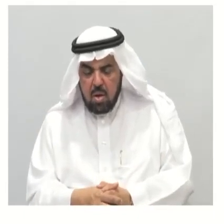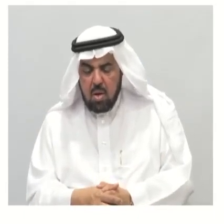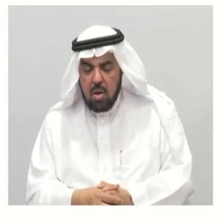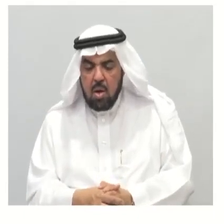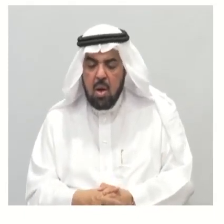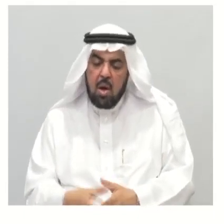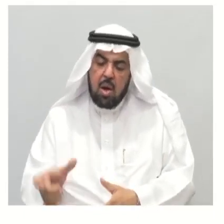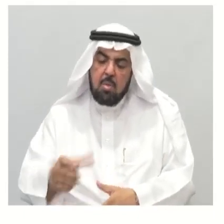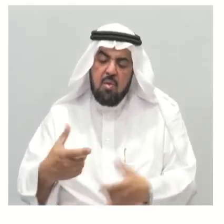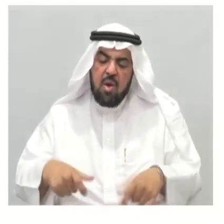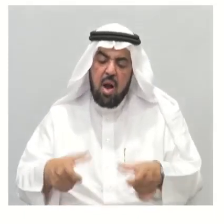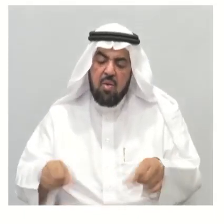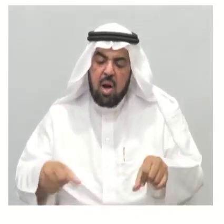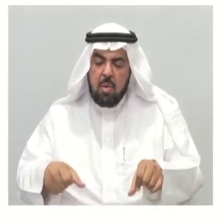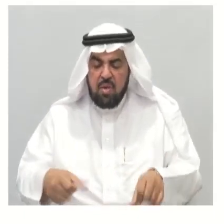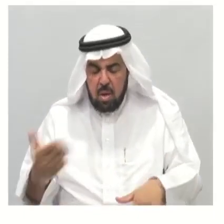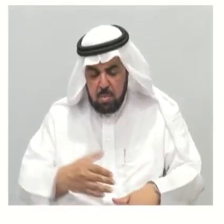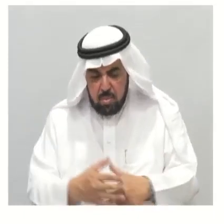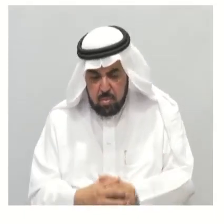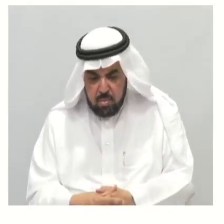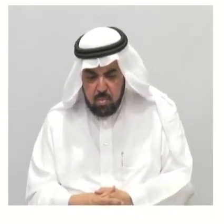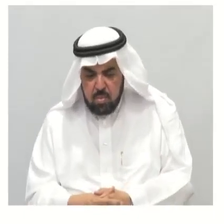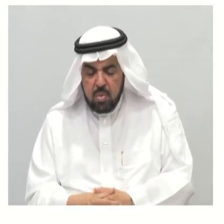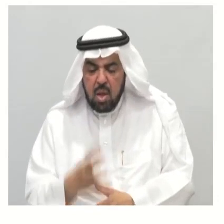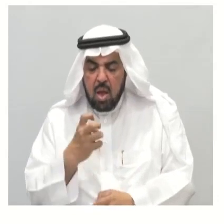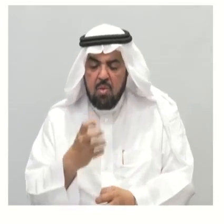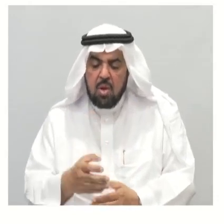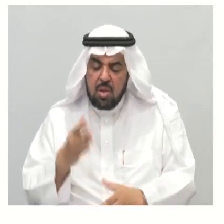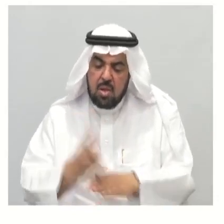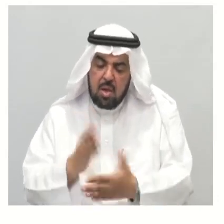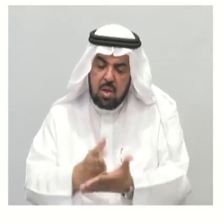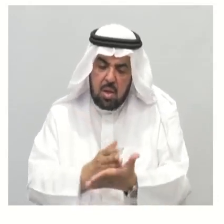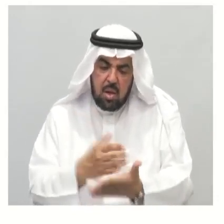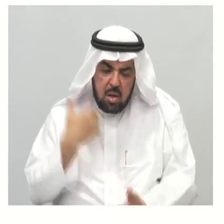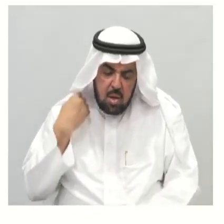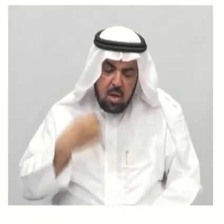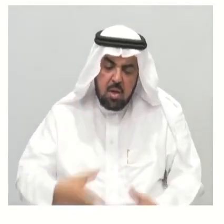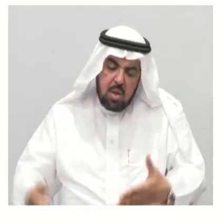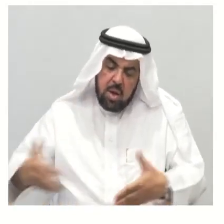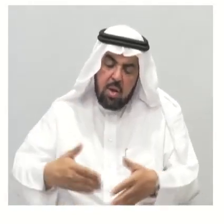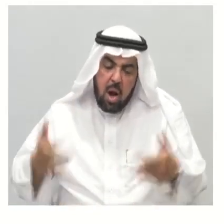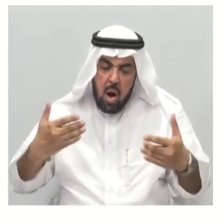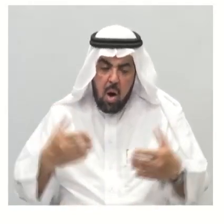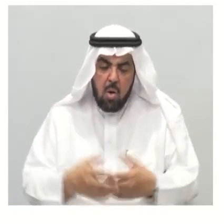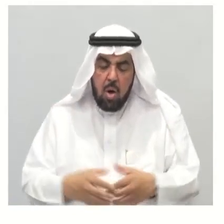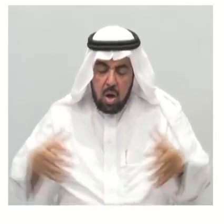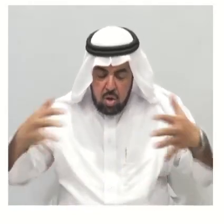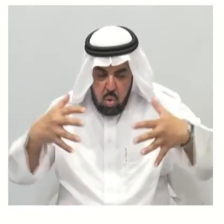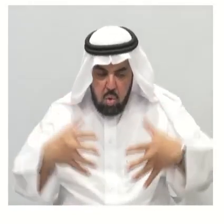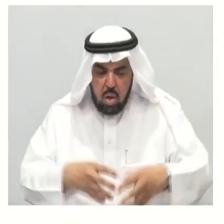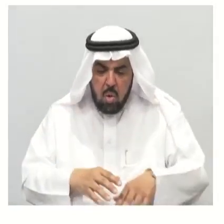إذن أكمل الفراغ أعزائي الطلاب. الفواكه عند تقطيعها تتعرض للهواء